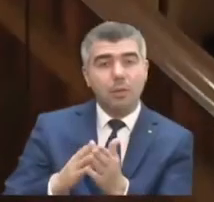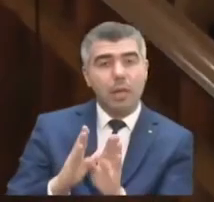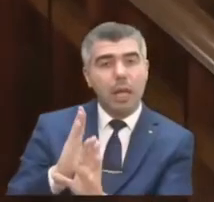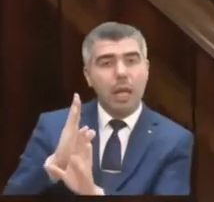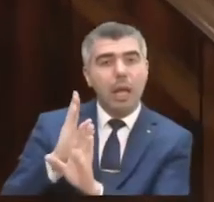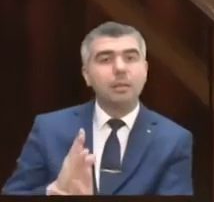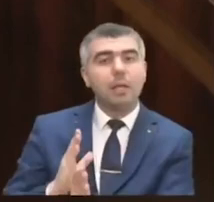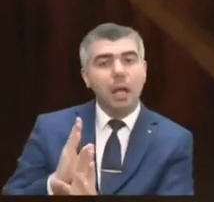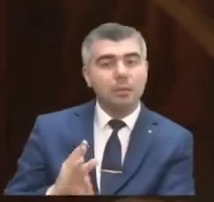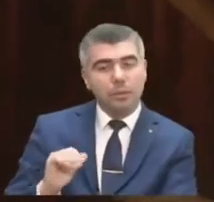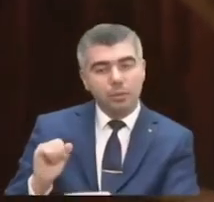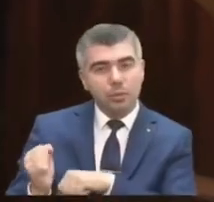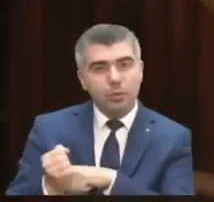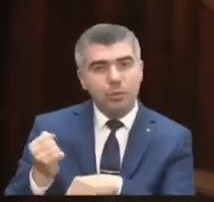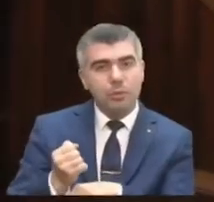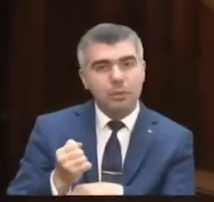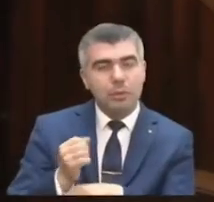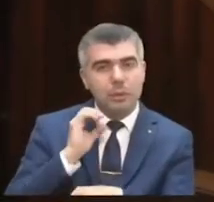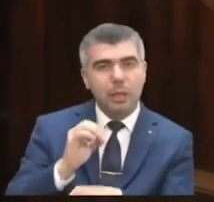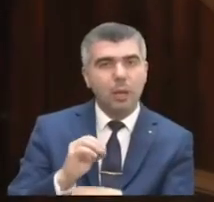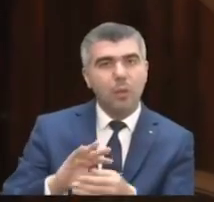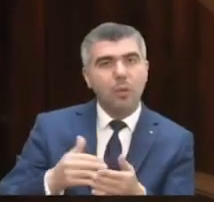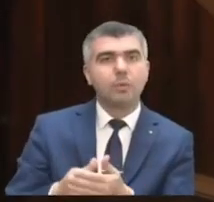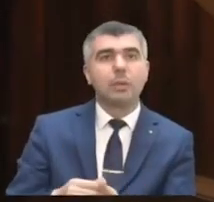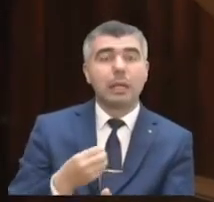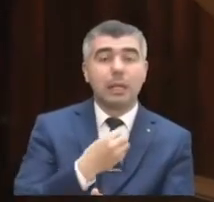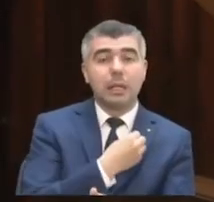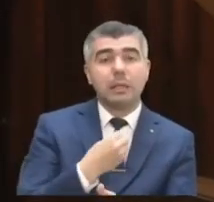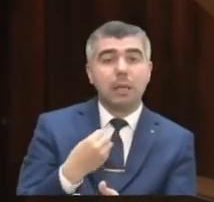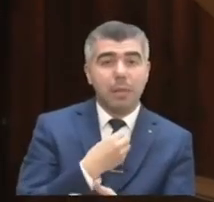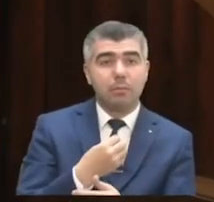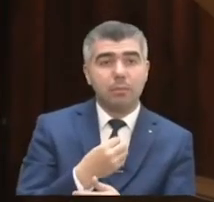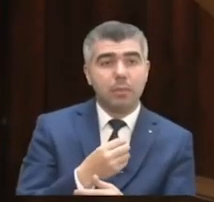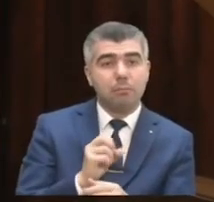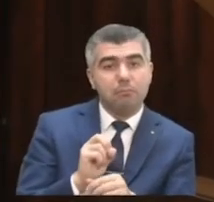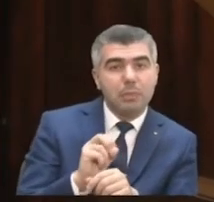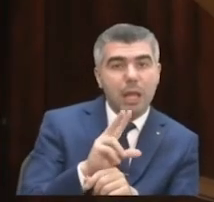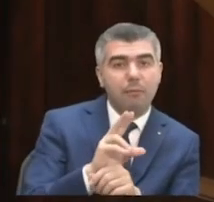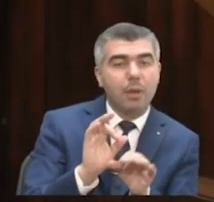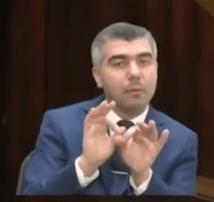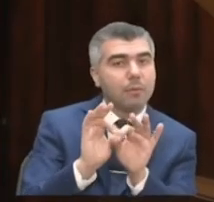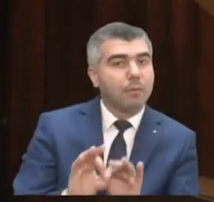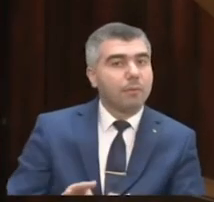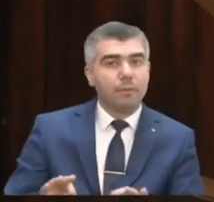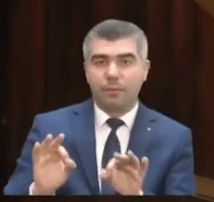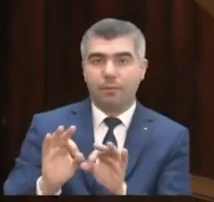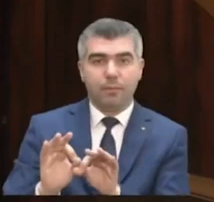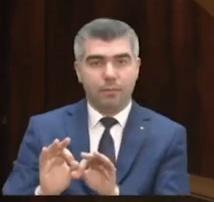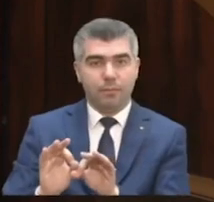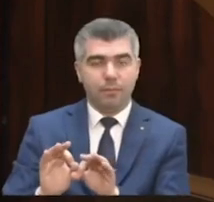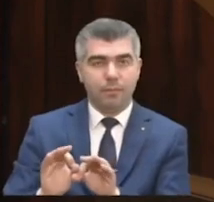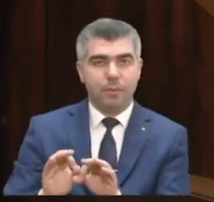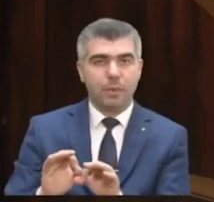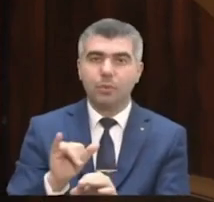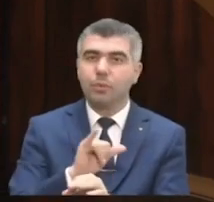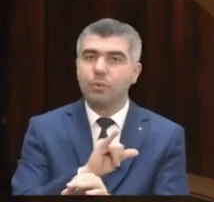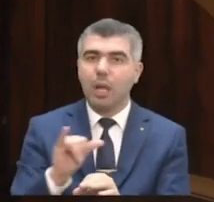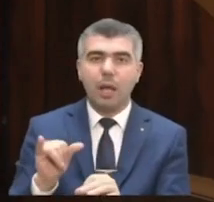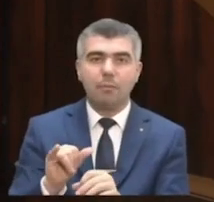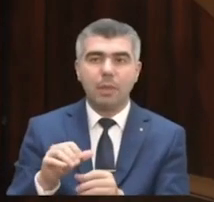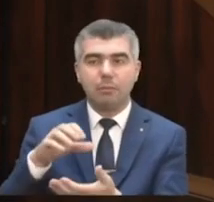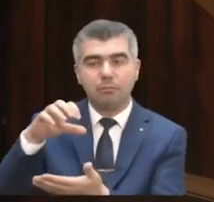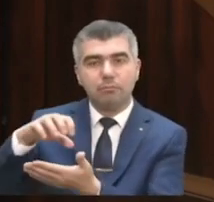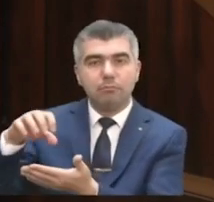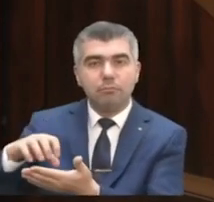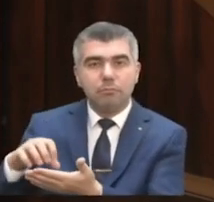الحراسة والنظافة. إلا كنتو كتقول الأطباء كتهاجر هاد الفئة، ما كتهاجر السيد الوزير، ولكن ما كيناش في